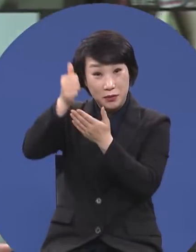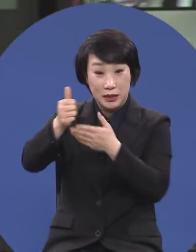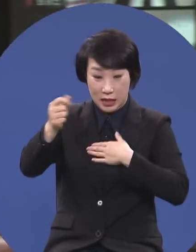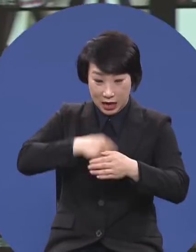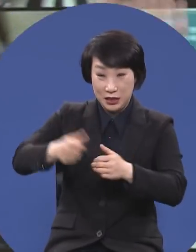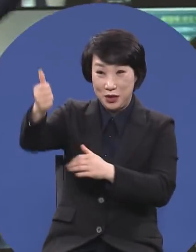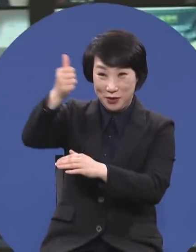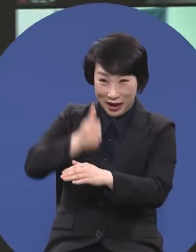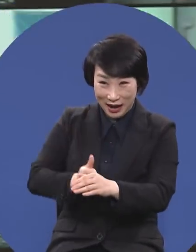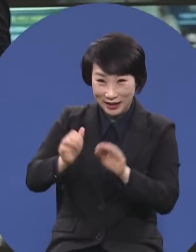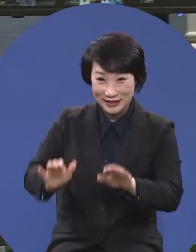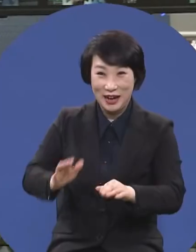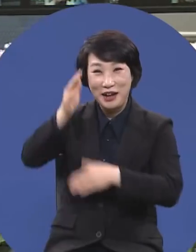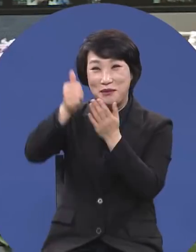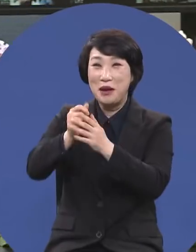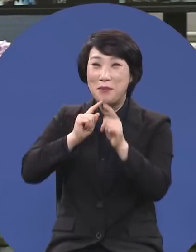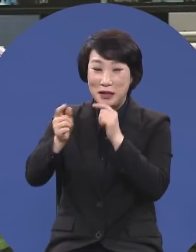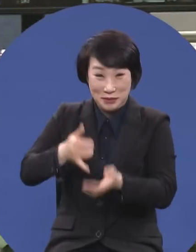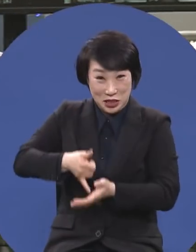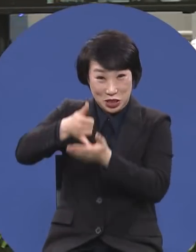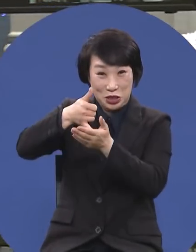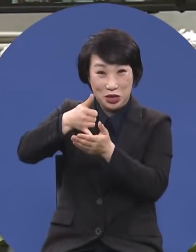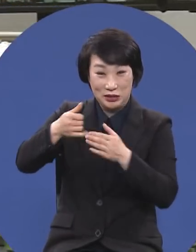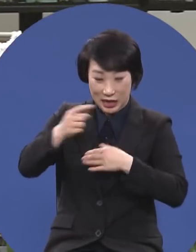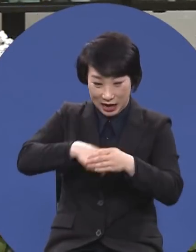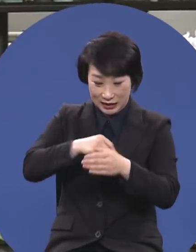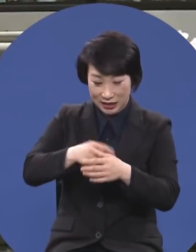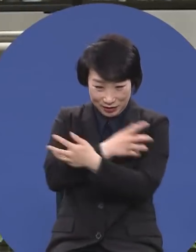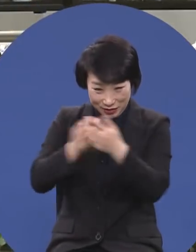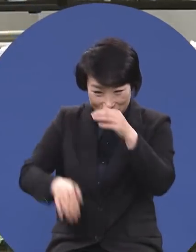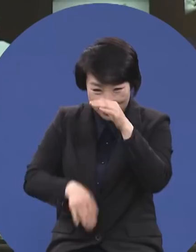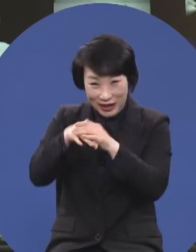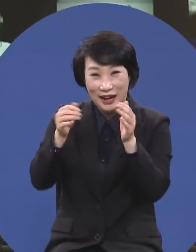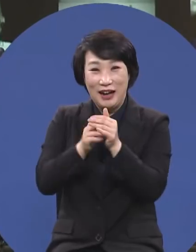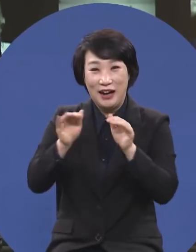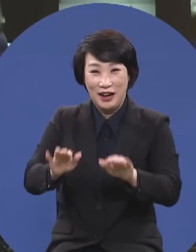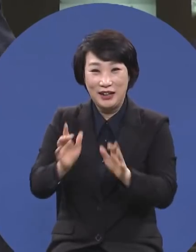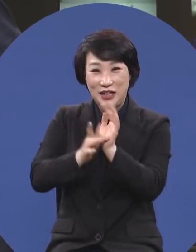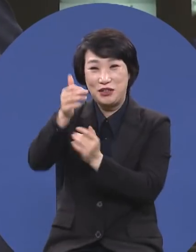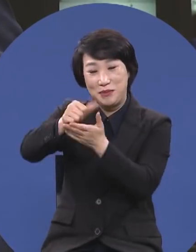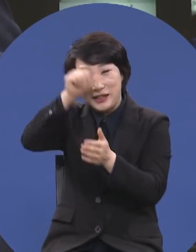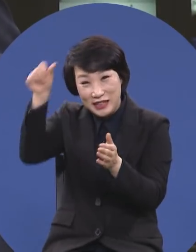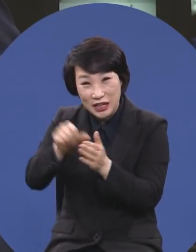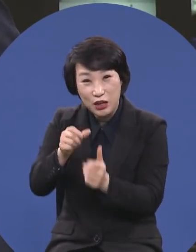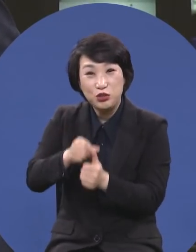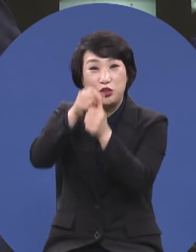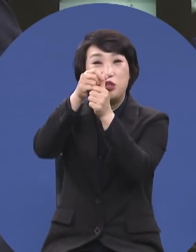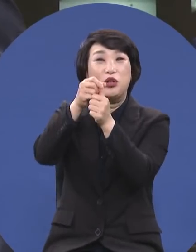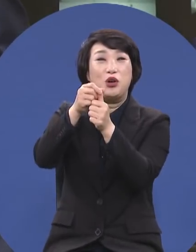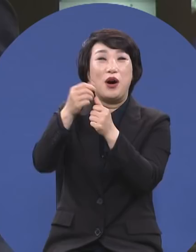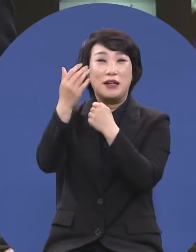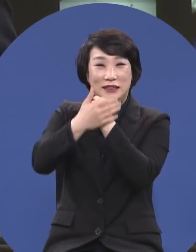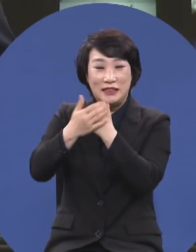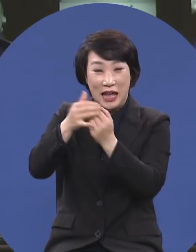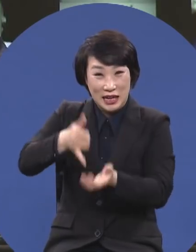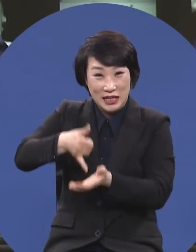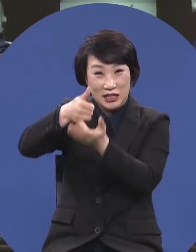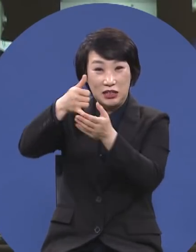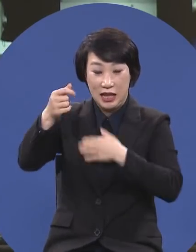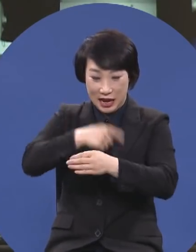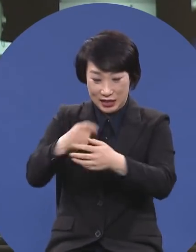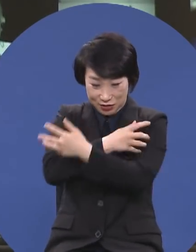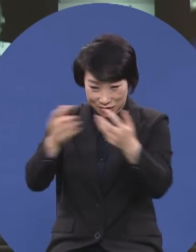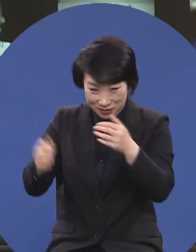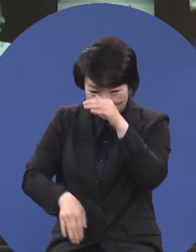안에 오셔서 하나님 말씀의 인격이 내 안에 가득해서 예수님의 생애의 구원의 은총의 인격이 내